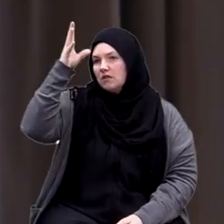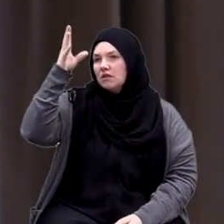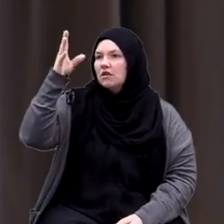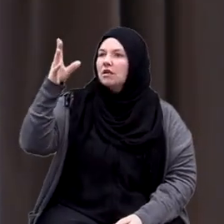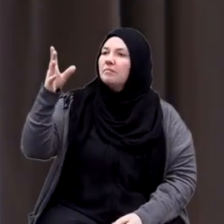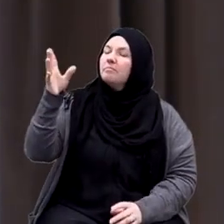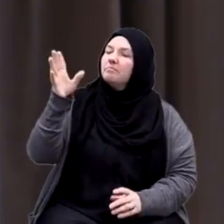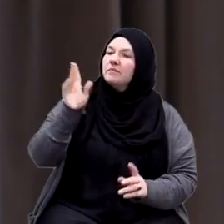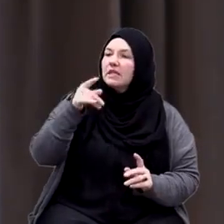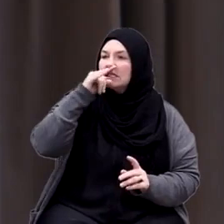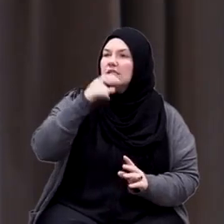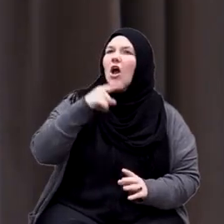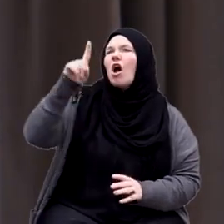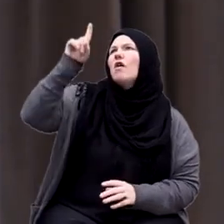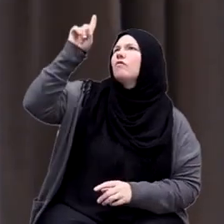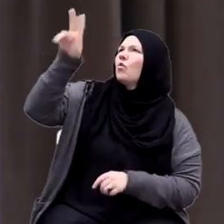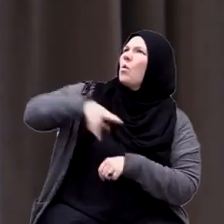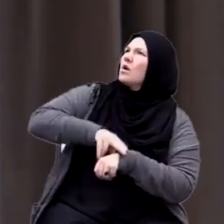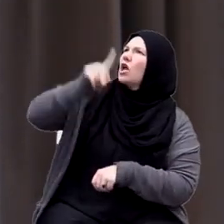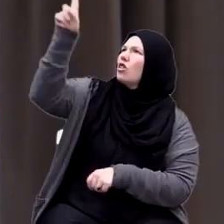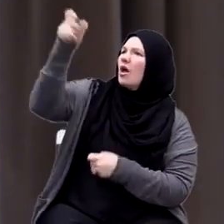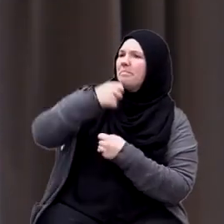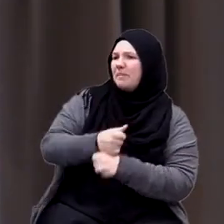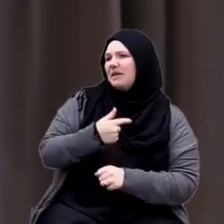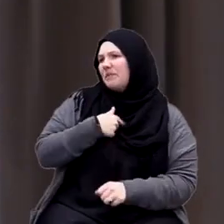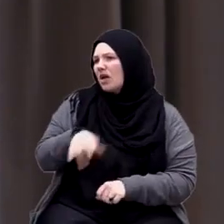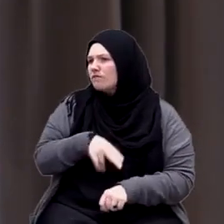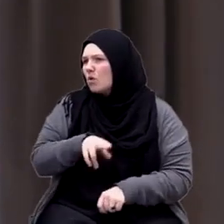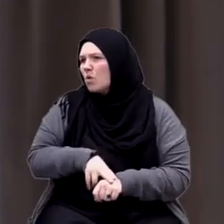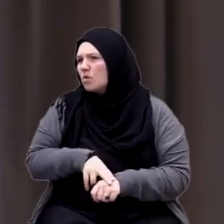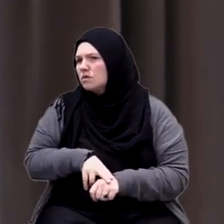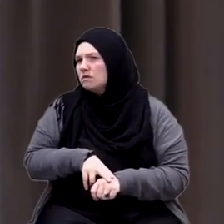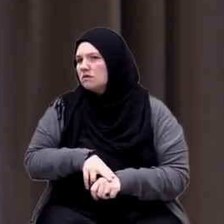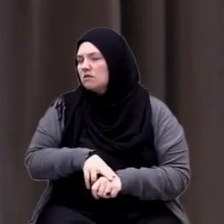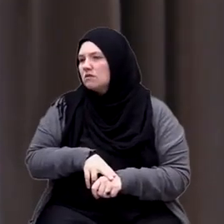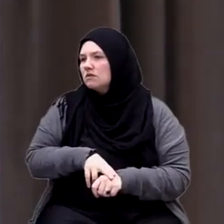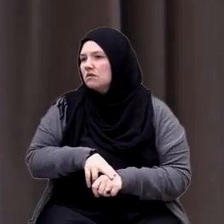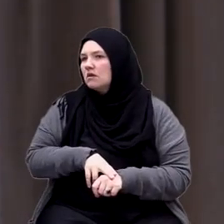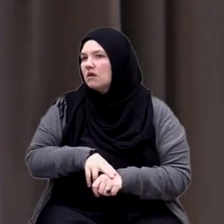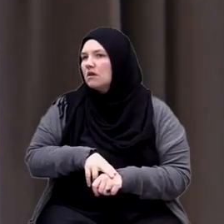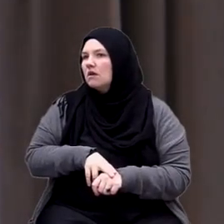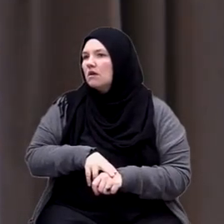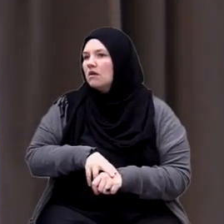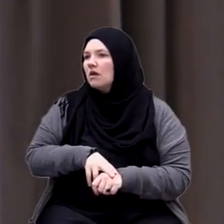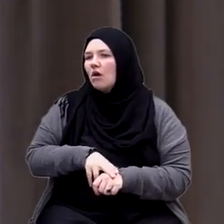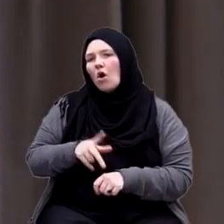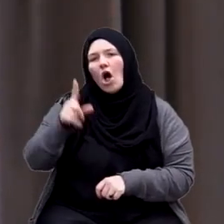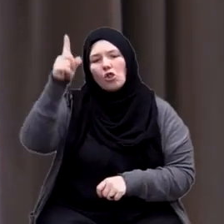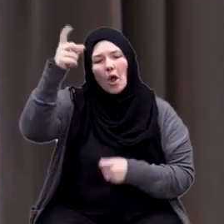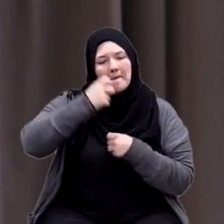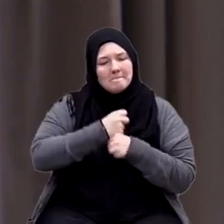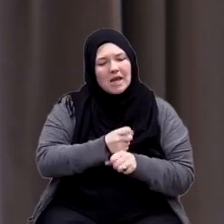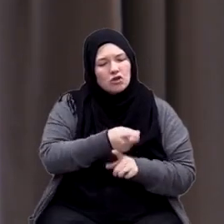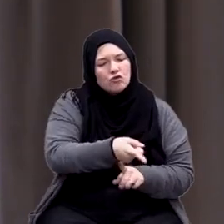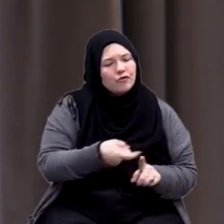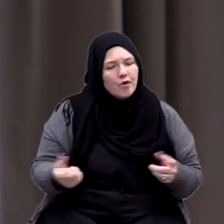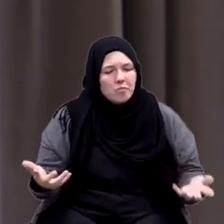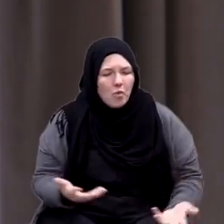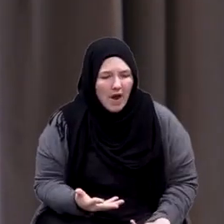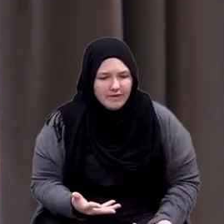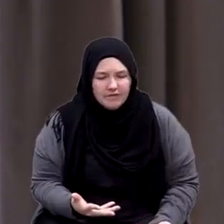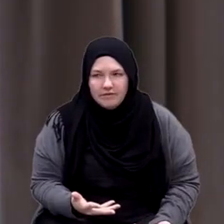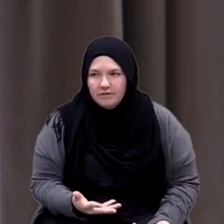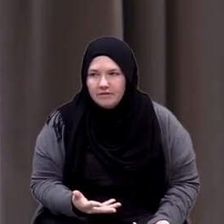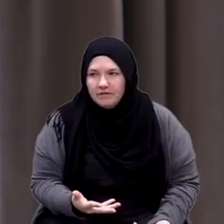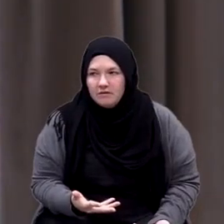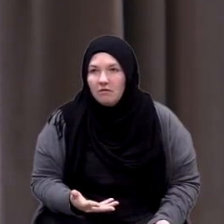Allah created me. But they don't know, what did He create them from? They don't know. هَلْ أَتَى عَلَى